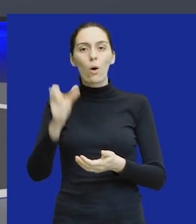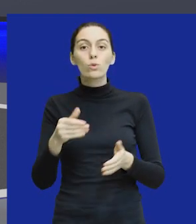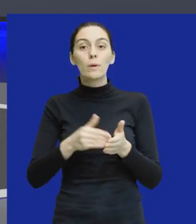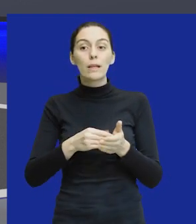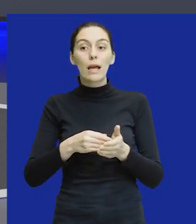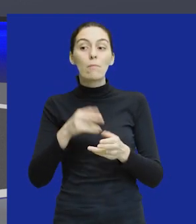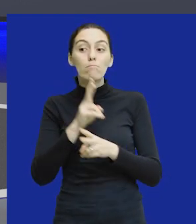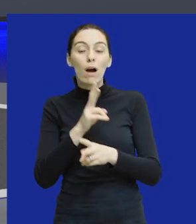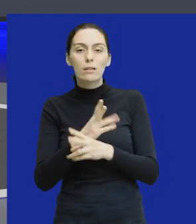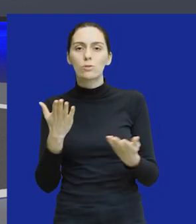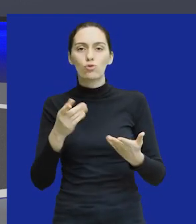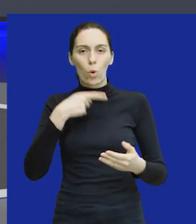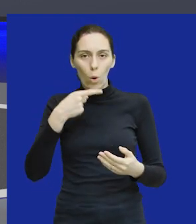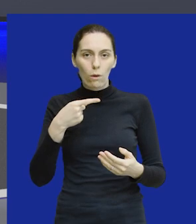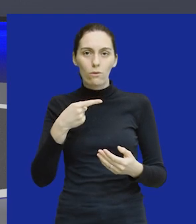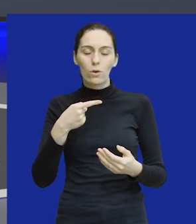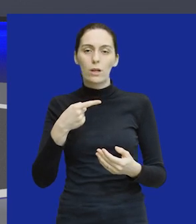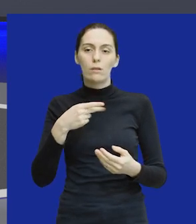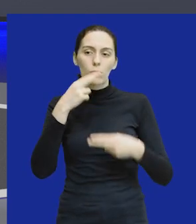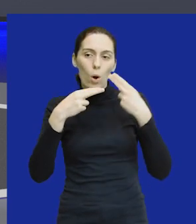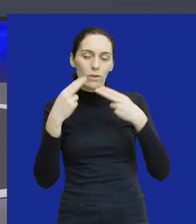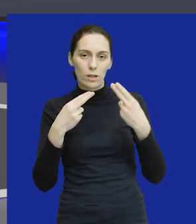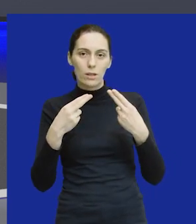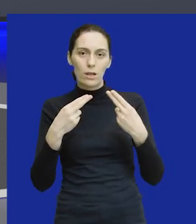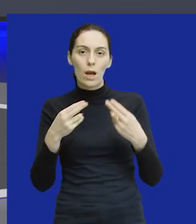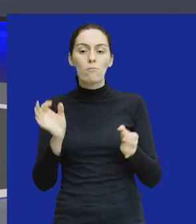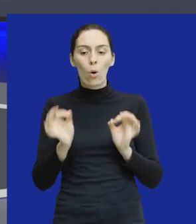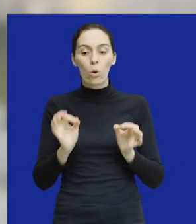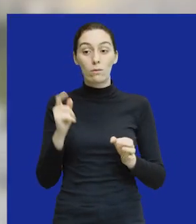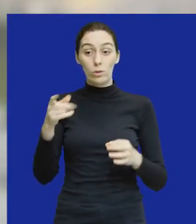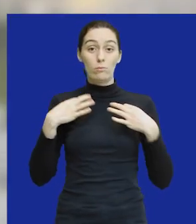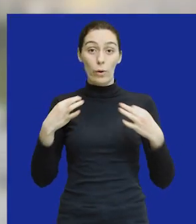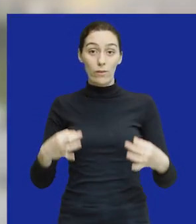što govori, da provjeri, pogotovo ako si profesionalac, ako izgovaraš nešto